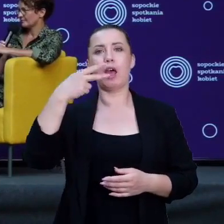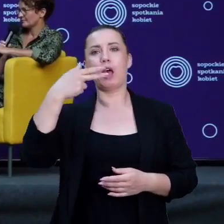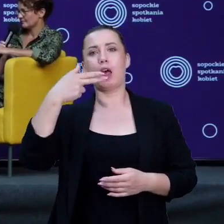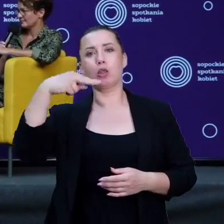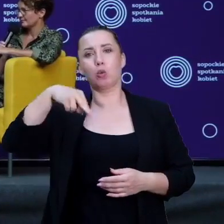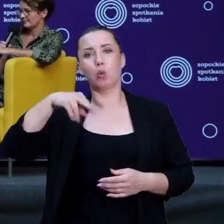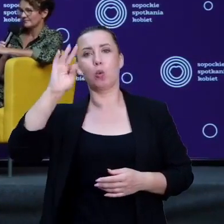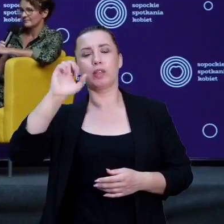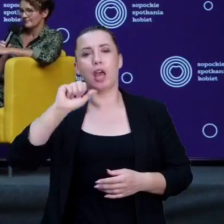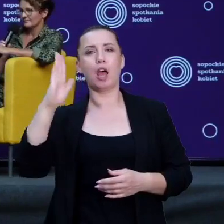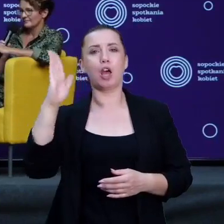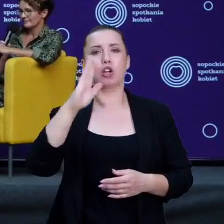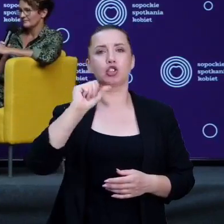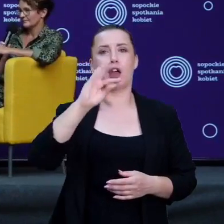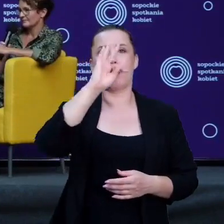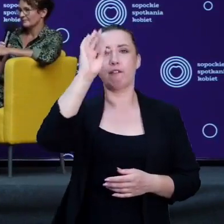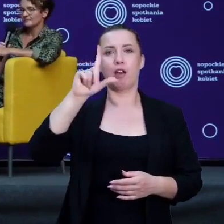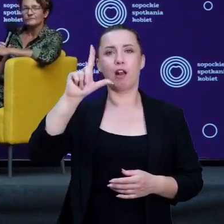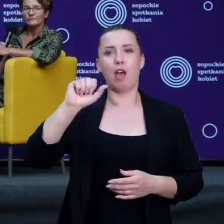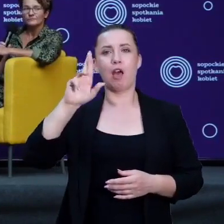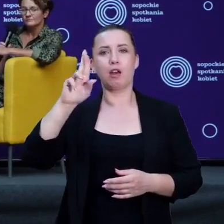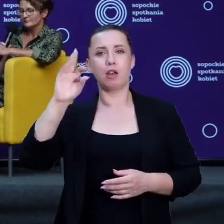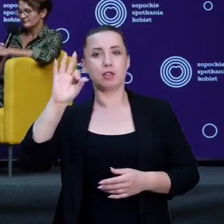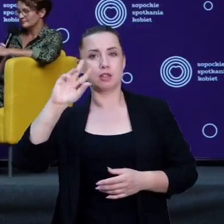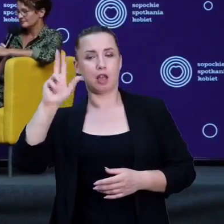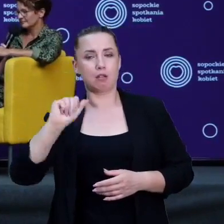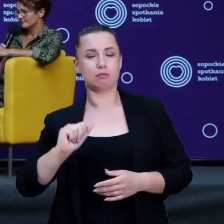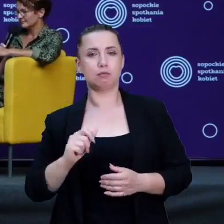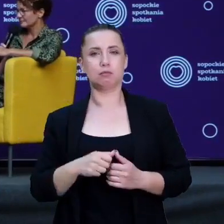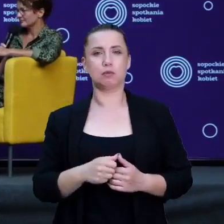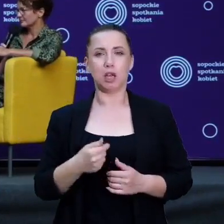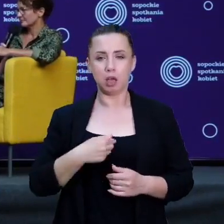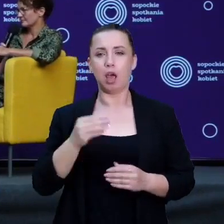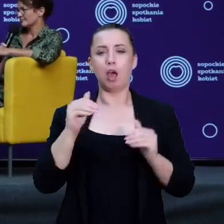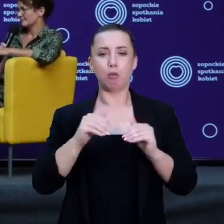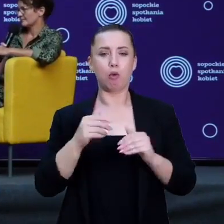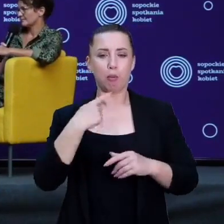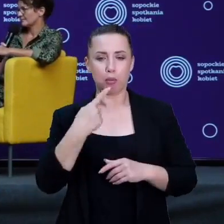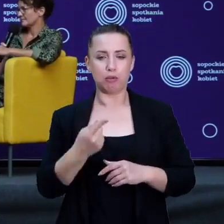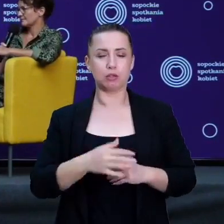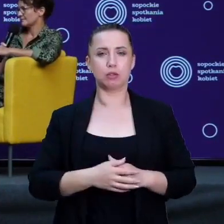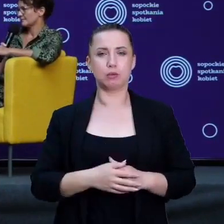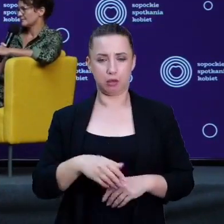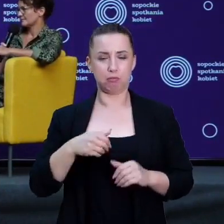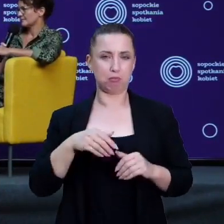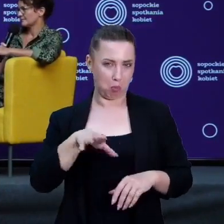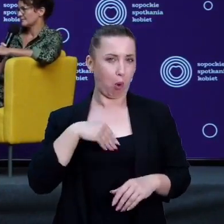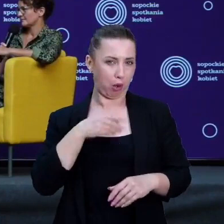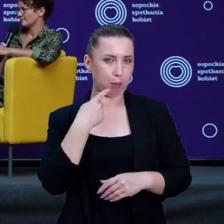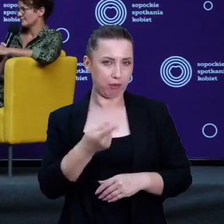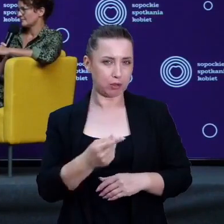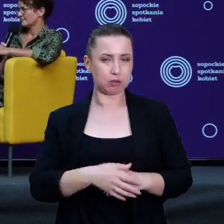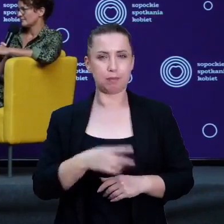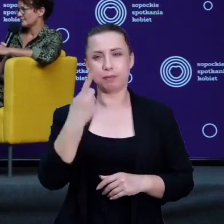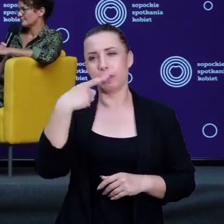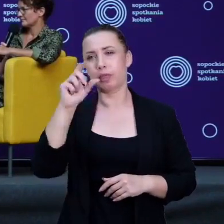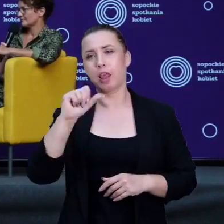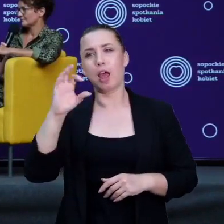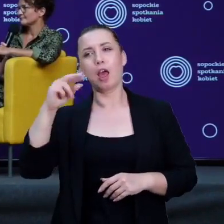Szaflarska, która była w ogóle, muszę powiedzieć, ja się mogę powiedzieć, chyba mogę tak powiedzieć,